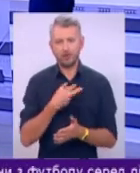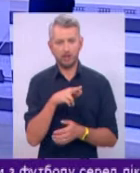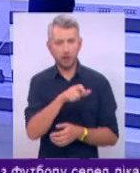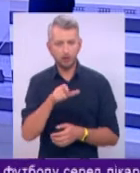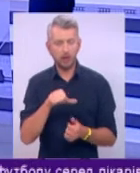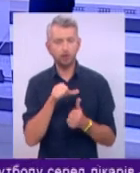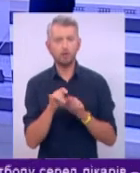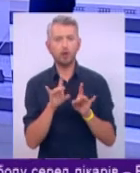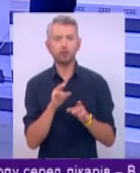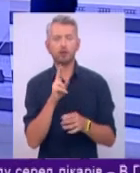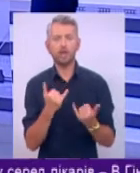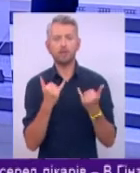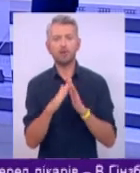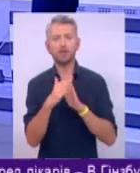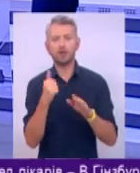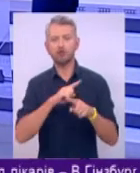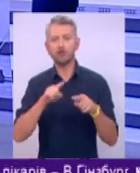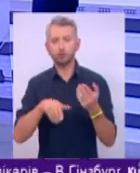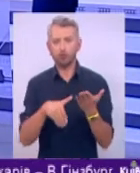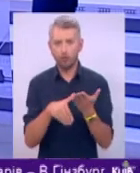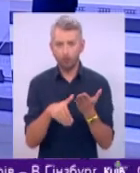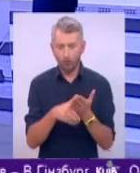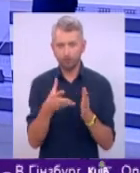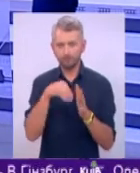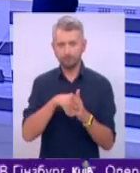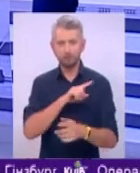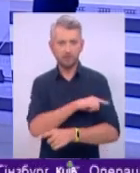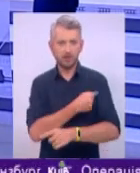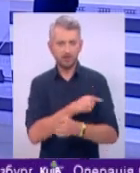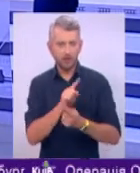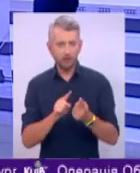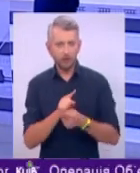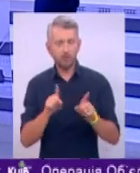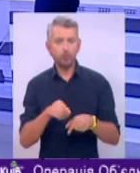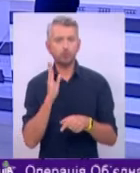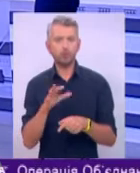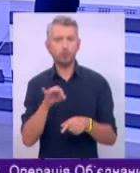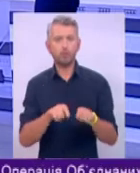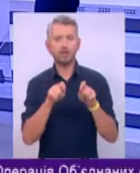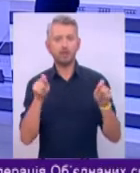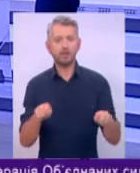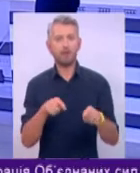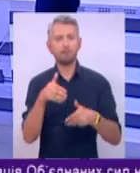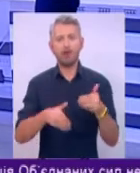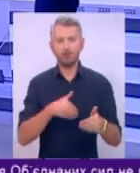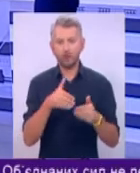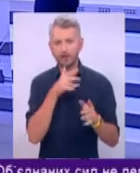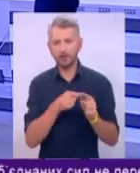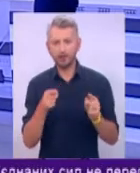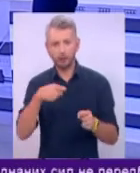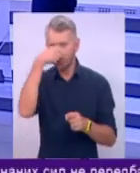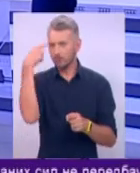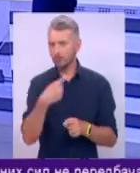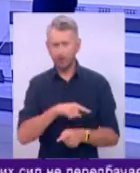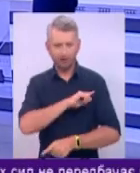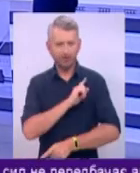Зокрема, розкажу, як тепер викликати швидку у світлі медичної реформи. Ну, а також буде про відкриття пляжного сезону. Сьогодні спека неймовірна, тож